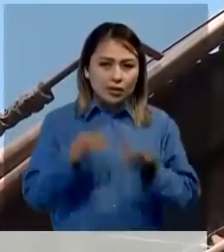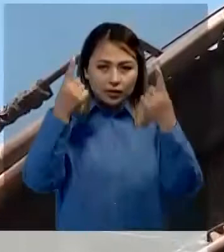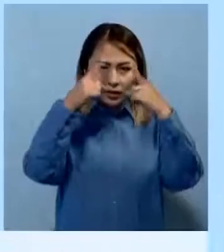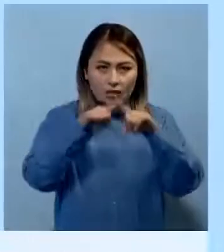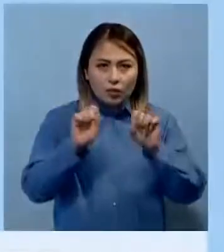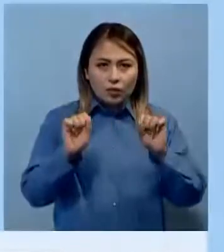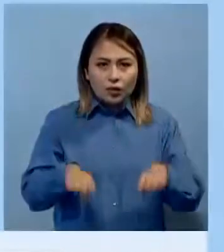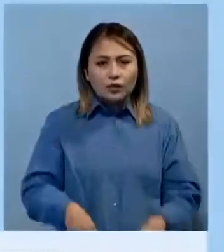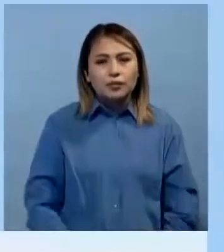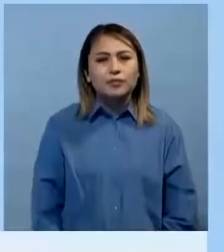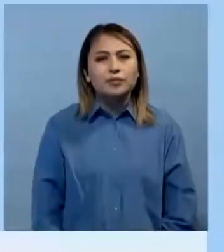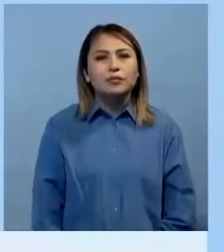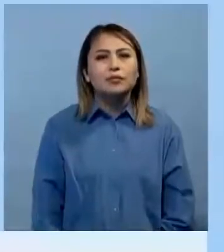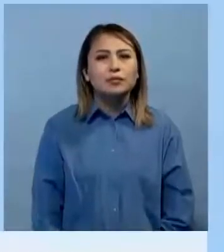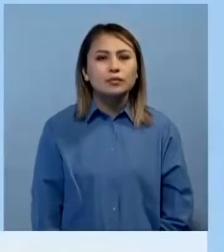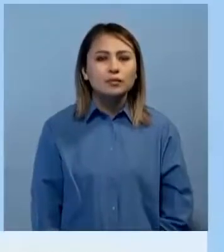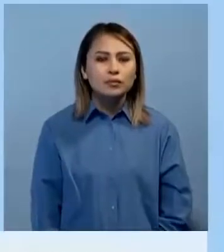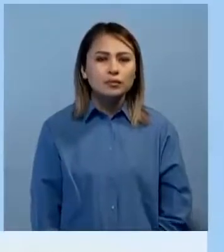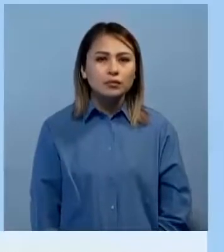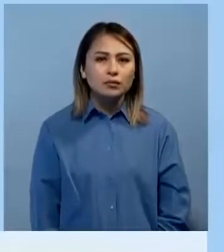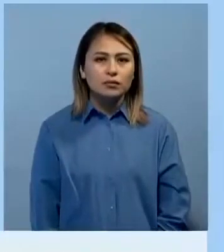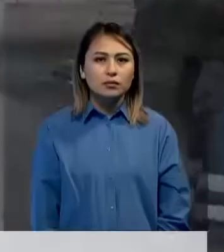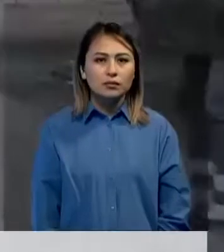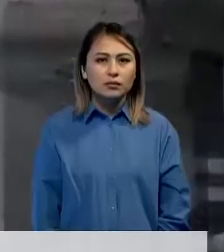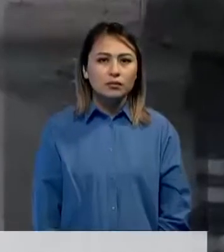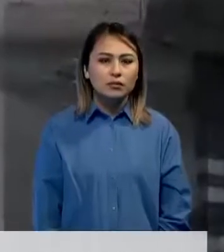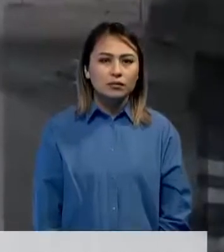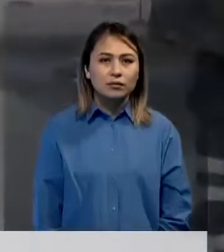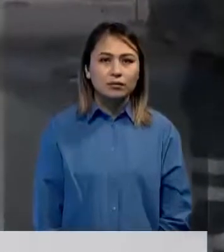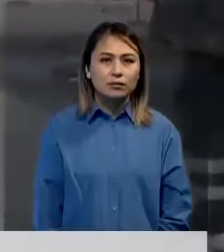енгізуге жұмсай алады. Айдана Сөмбай, Ерлан Наурызбаев, хабар 24.